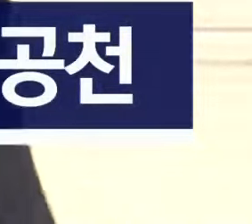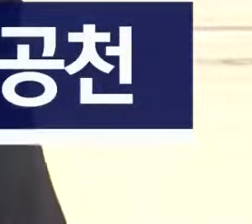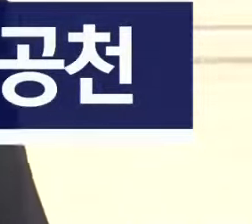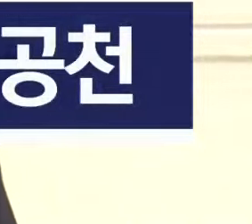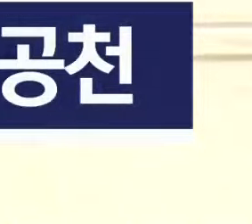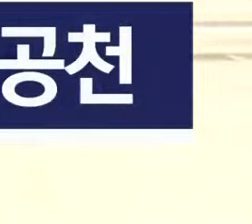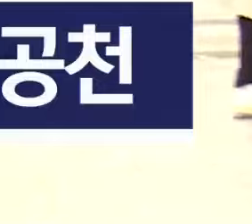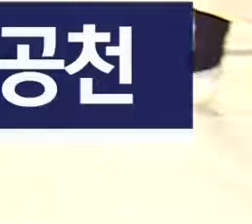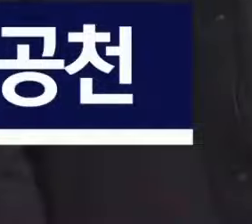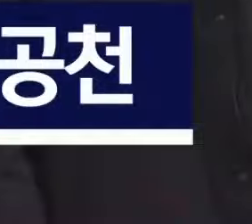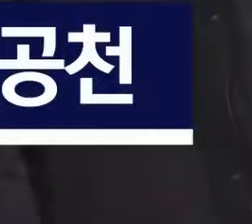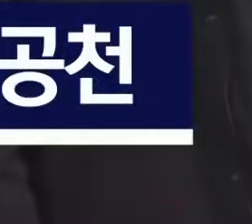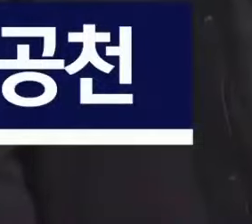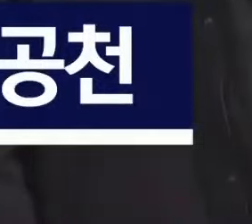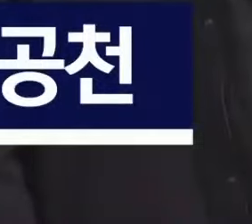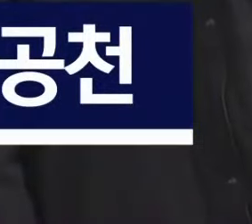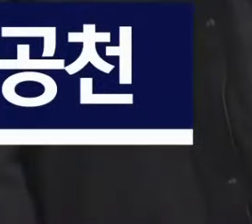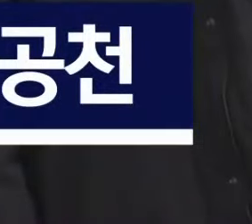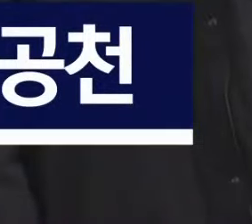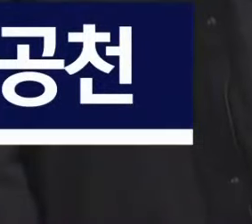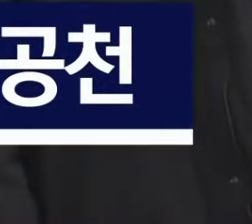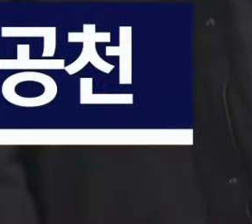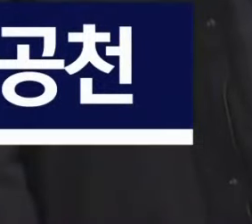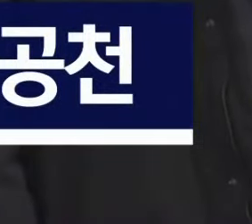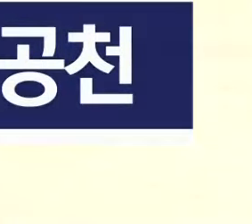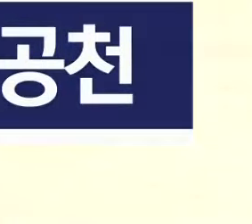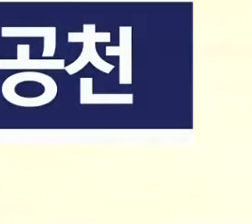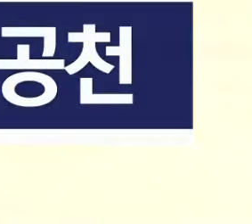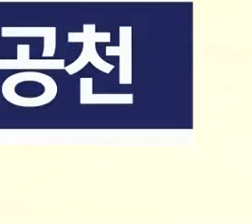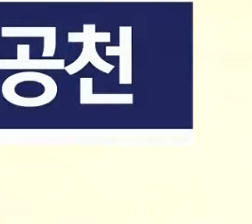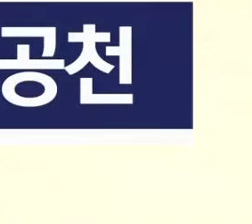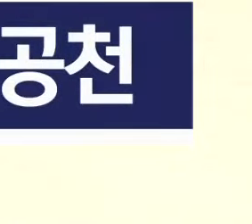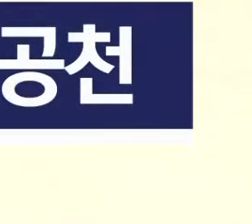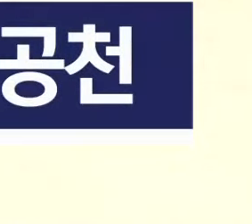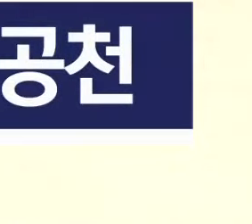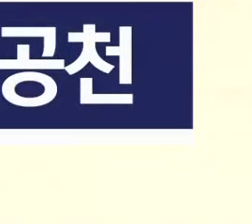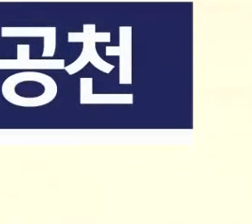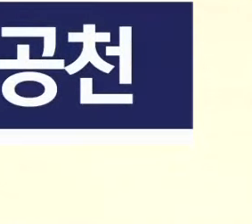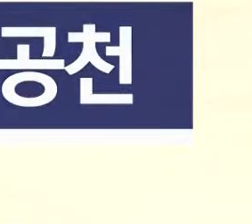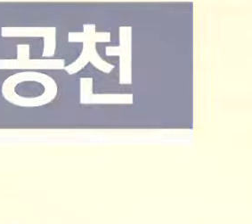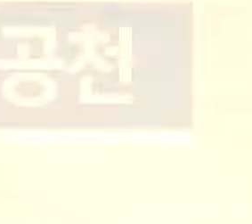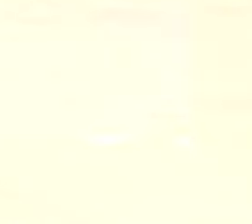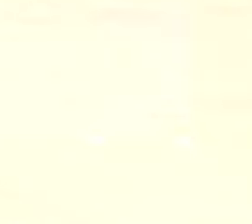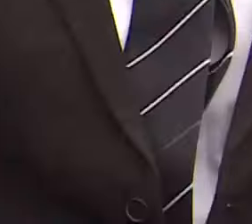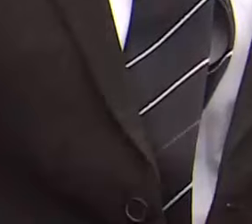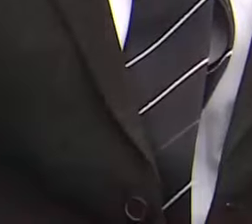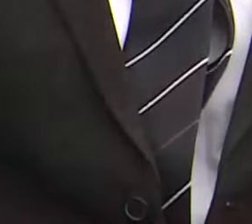5.18 정신의 헌법 전문 수록을 1호 공약으로 내세우고 본격적인 민심 잡기에 나섰습니다.